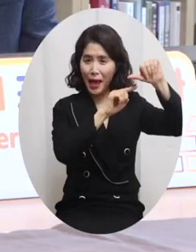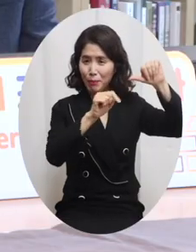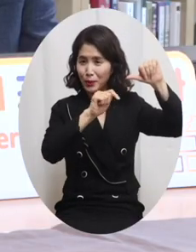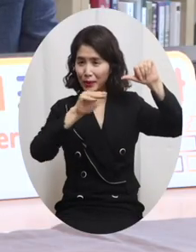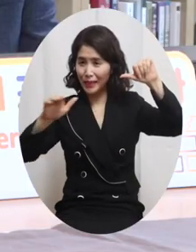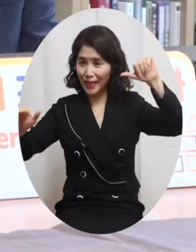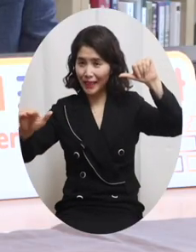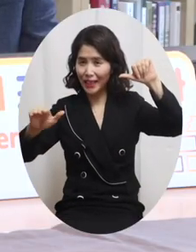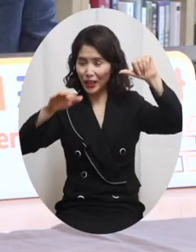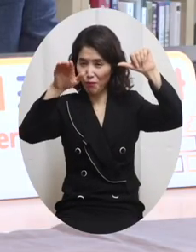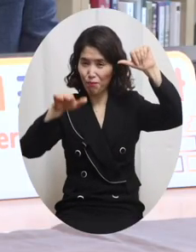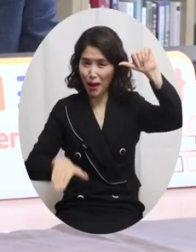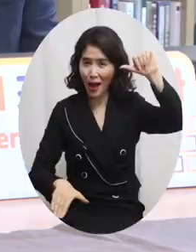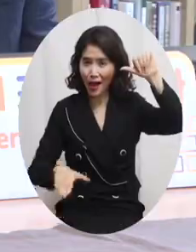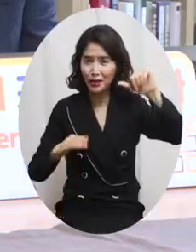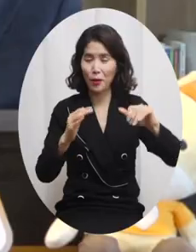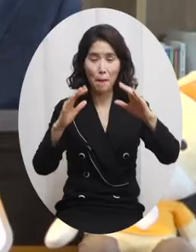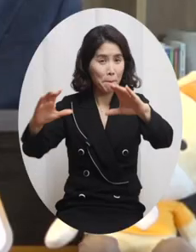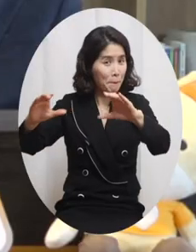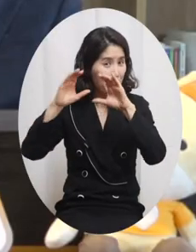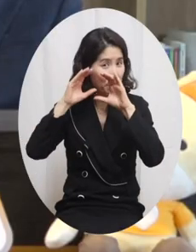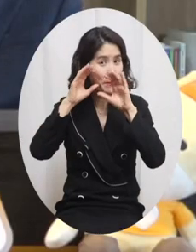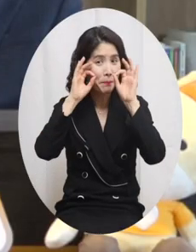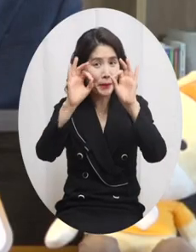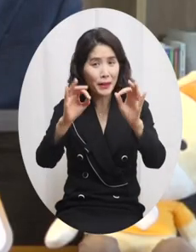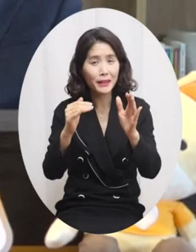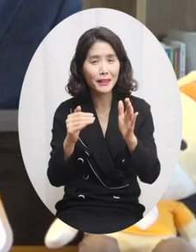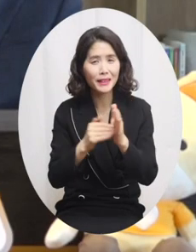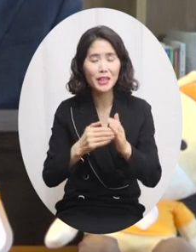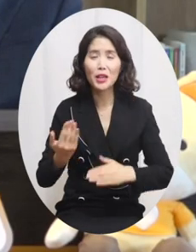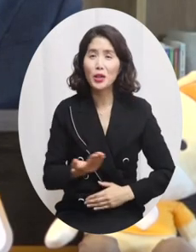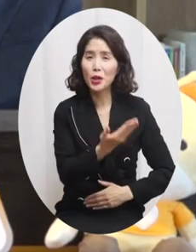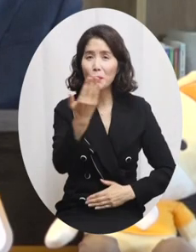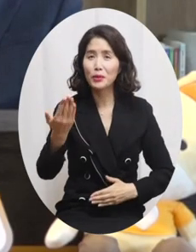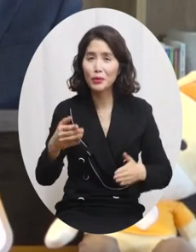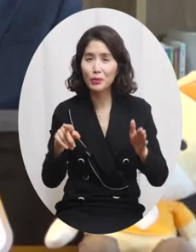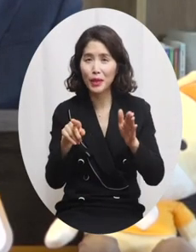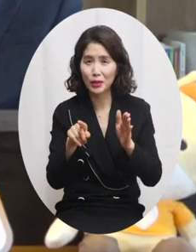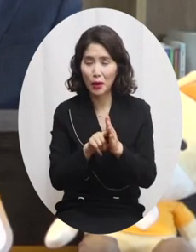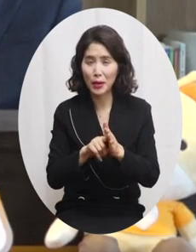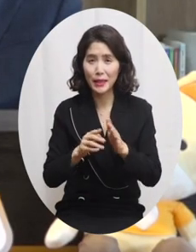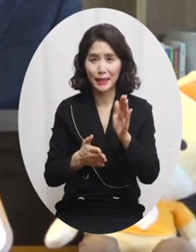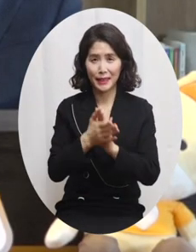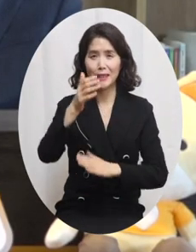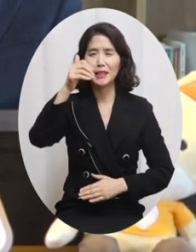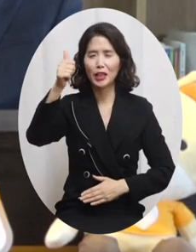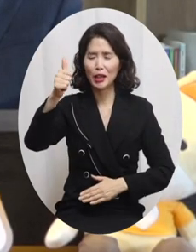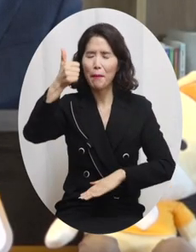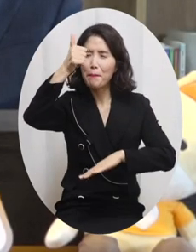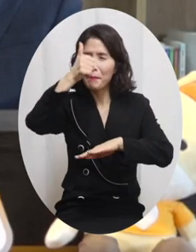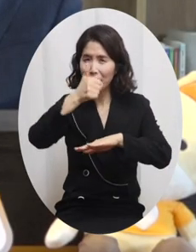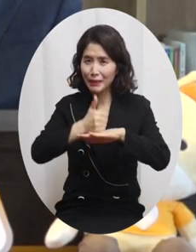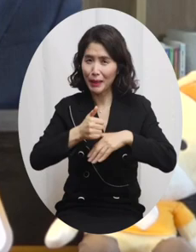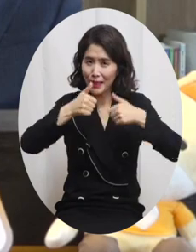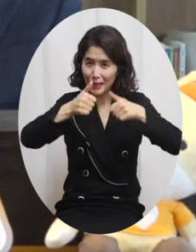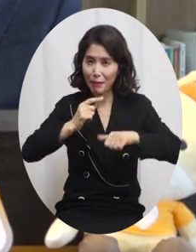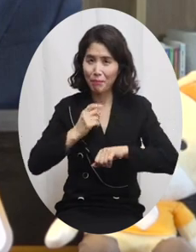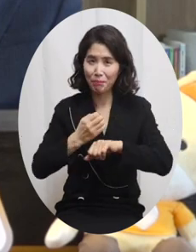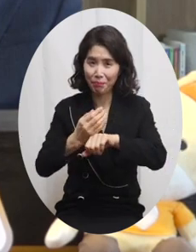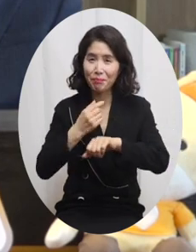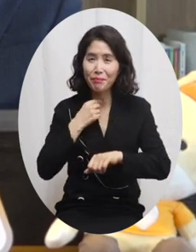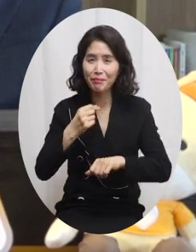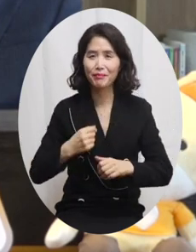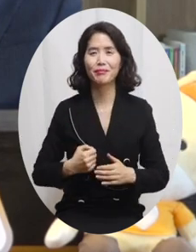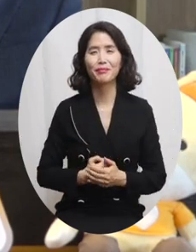A부터 Z까지 아마 다 들어본 것 같거든요. 저희 시청자 위해서 이재준 시장님 가시기 전에 인사 말씀